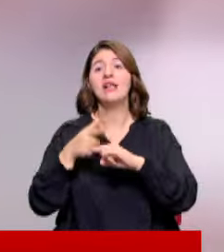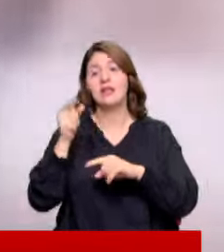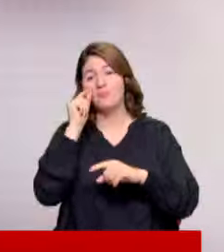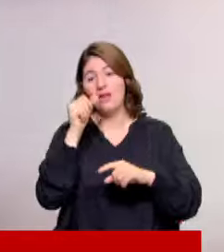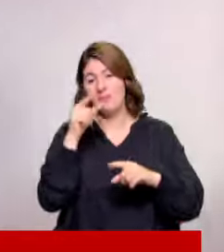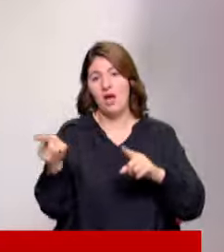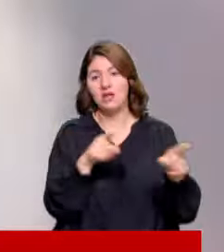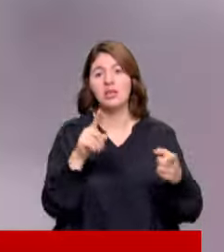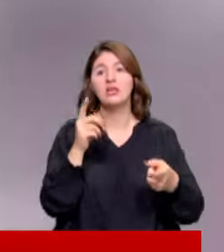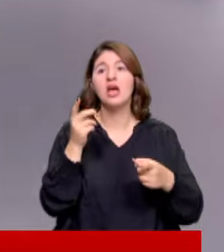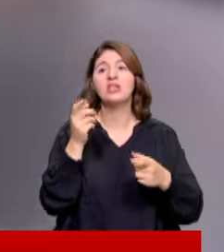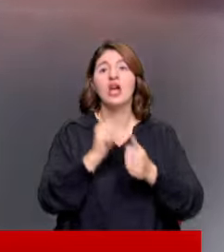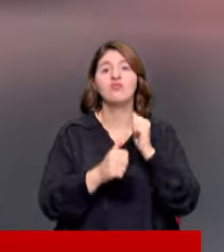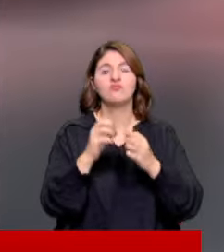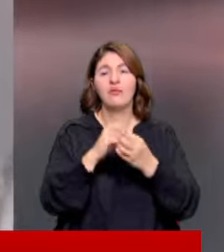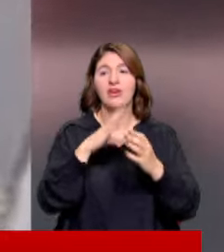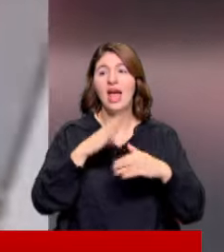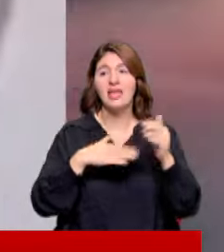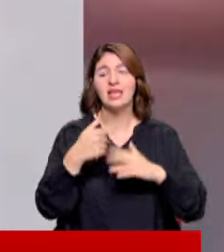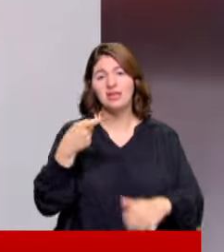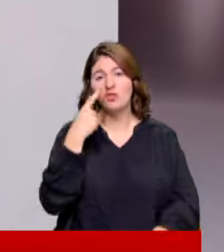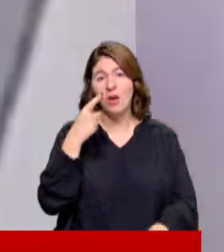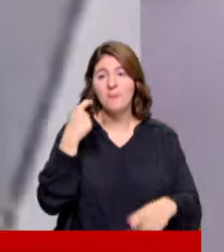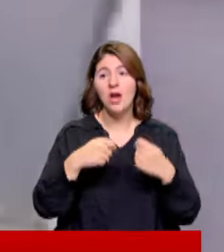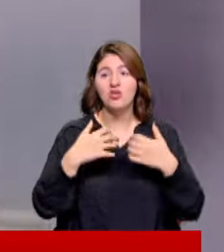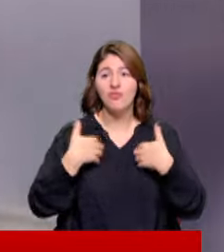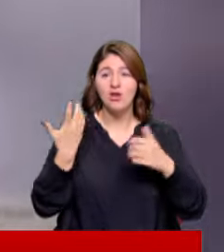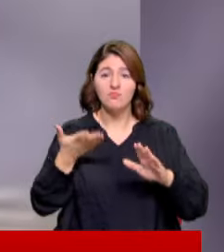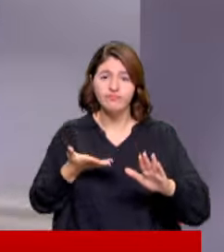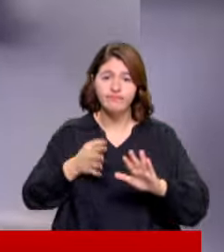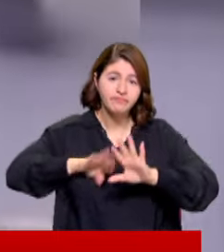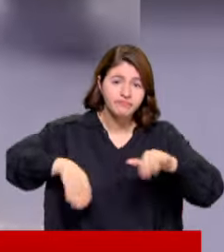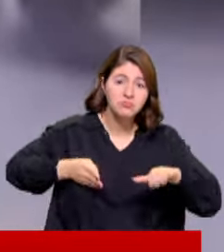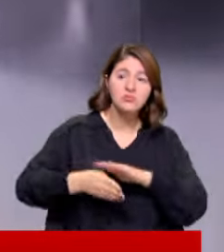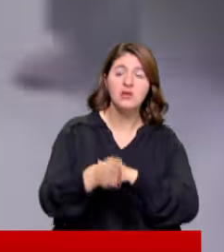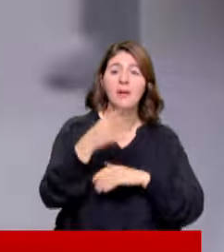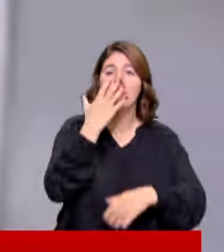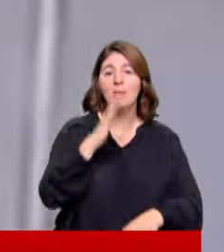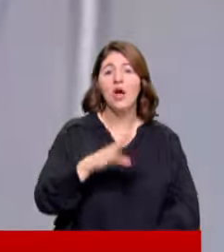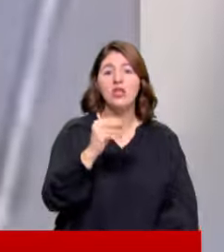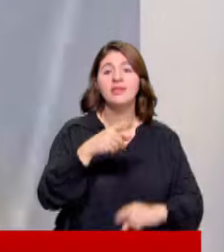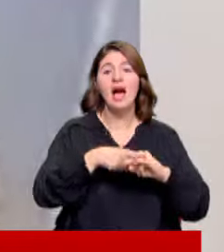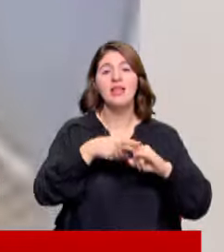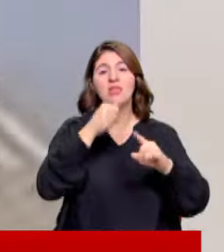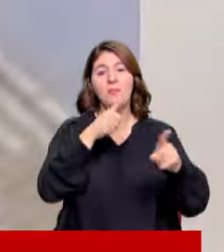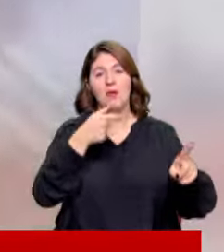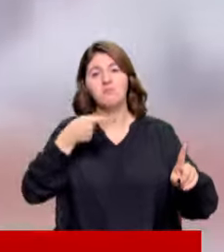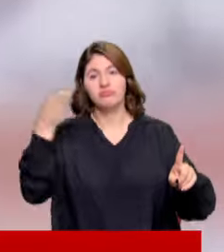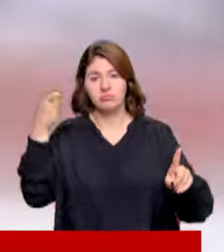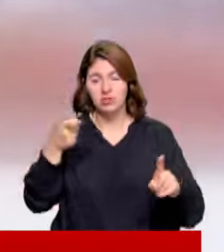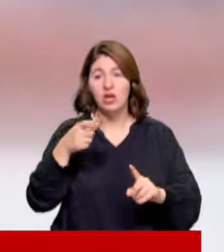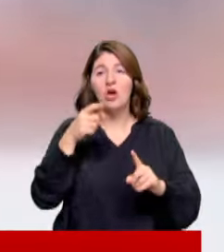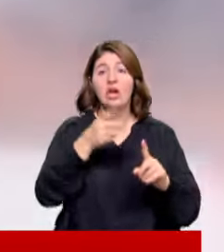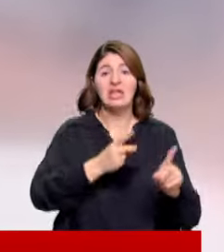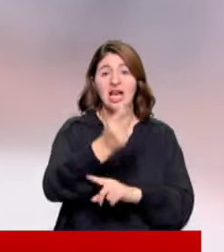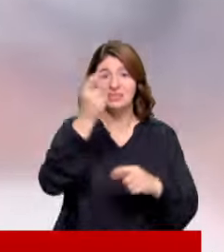vardı iddiaya göre. Sadık Ö elindeki silahla banka güvenliğini de aşarak gişelerde bekleyen Halit Hoşaf'a saldırdı.